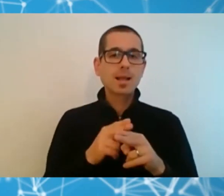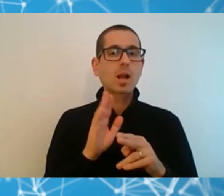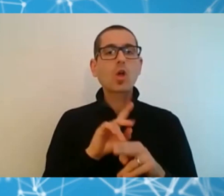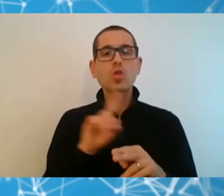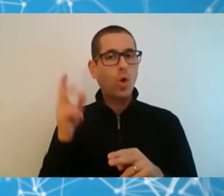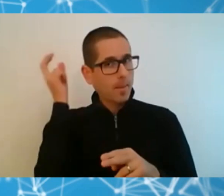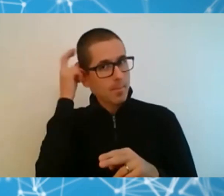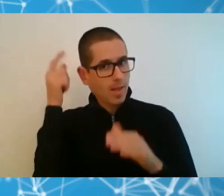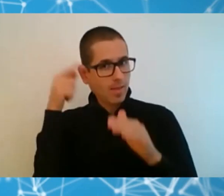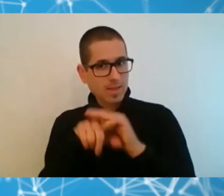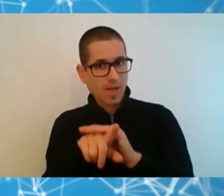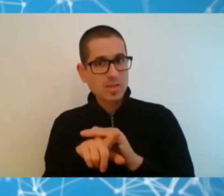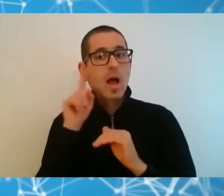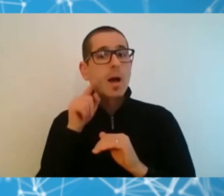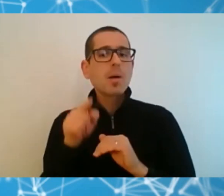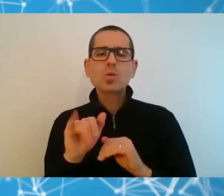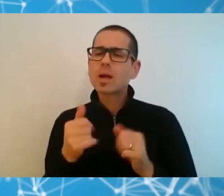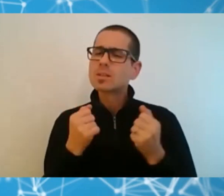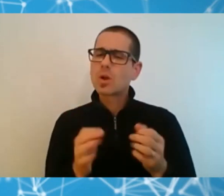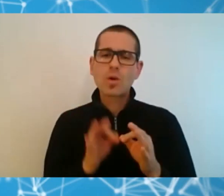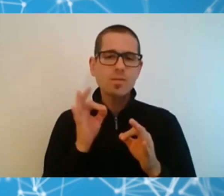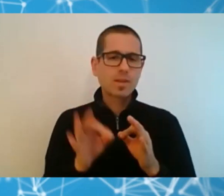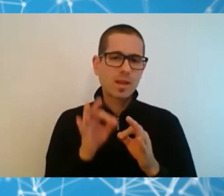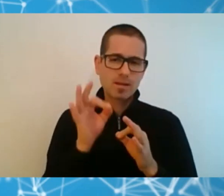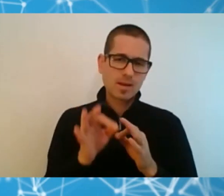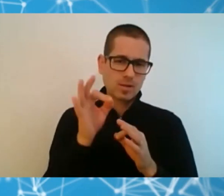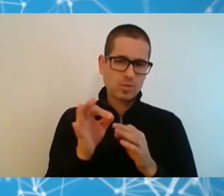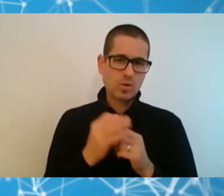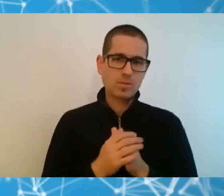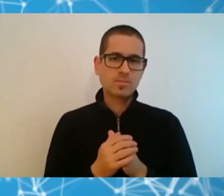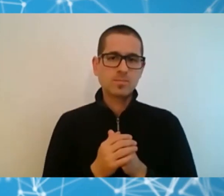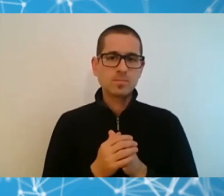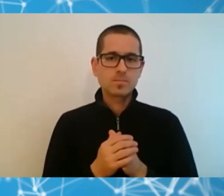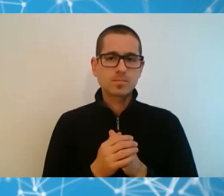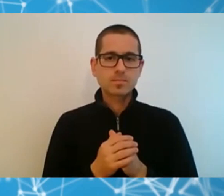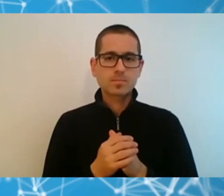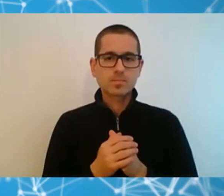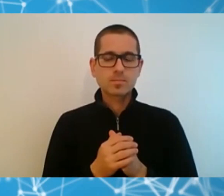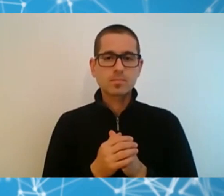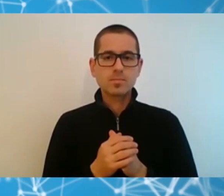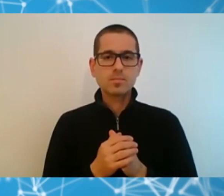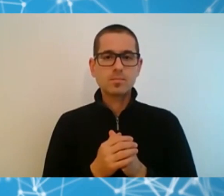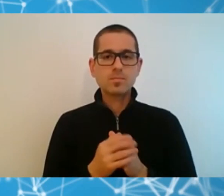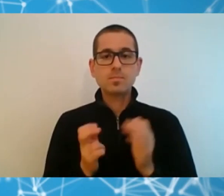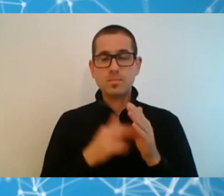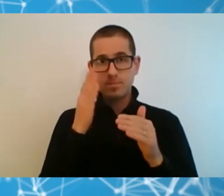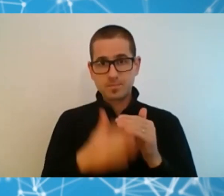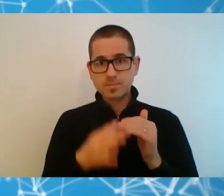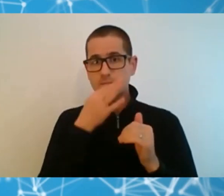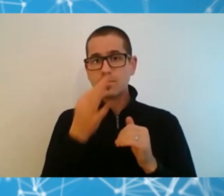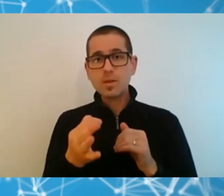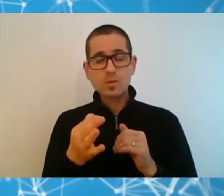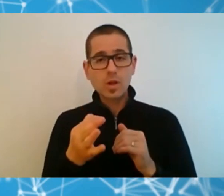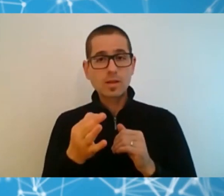rečeno, je to izredno redka komplikacija. Pa še zadnje vprašanje pred vprašanji